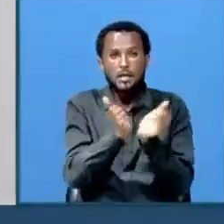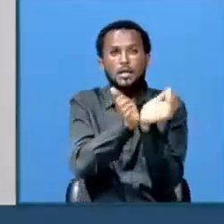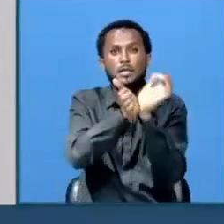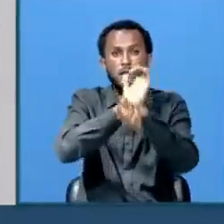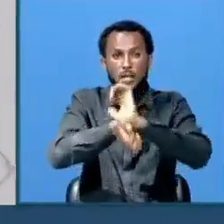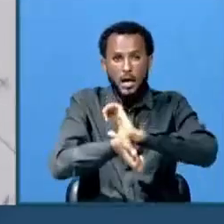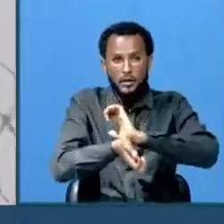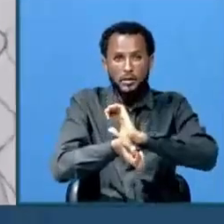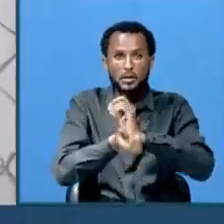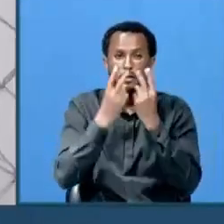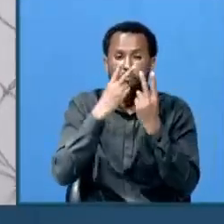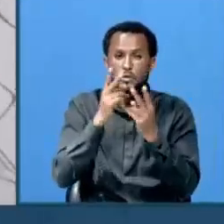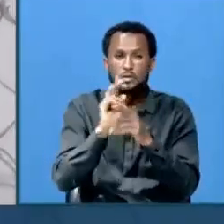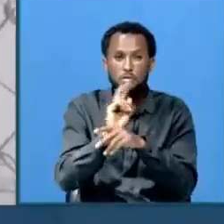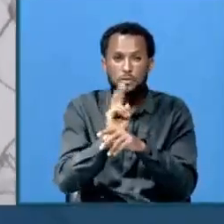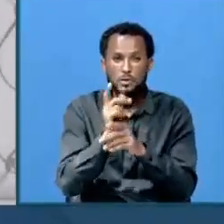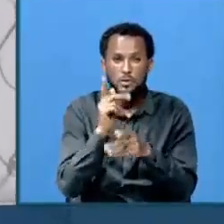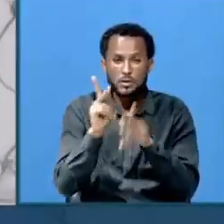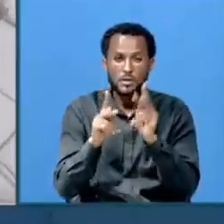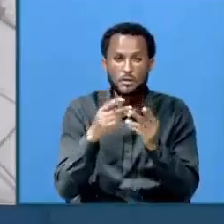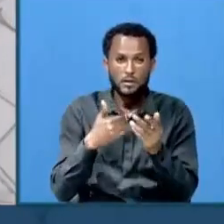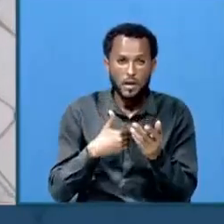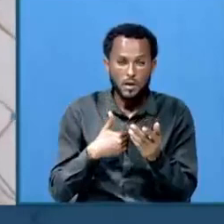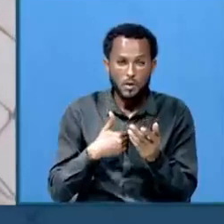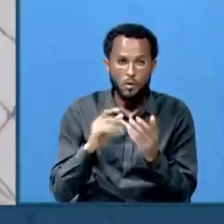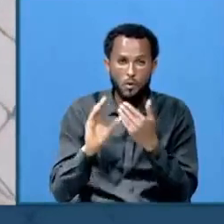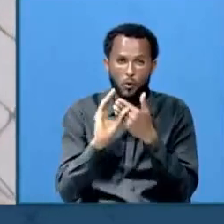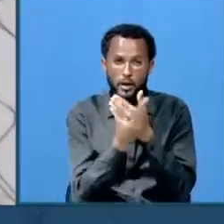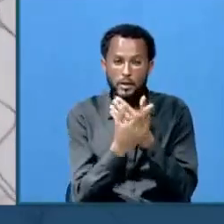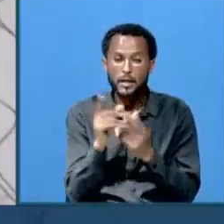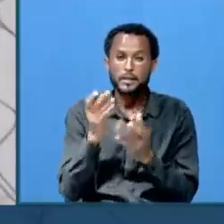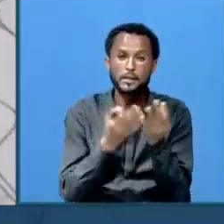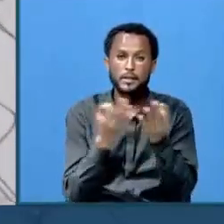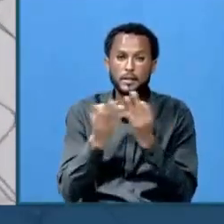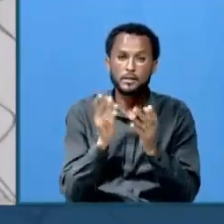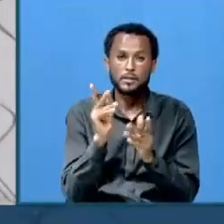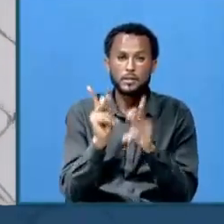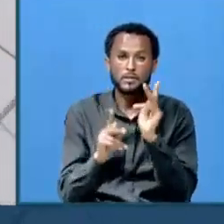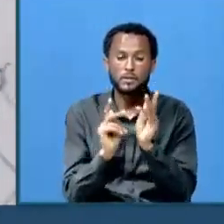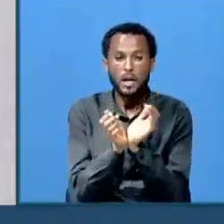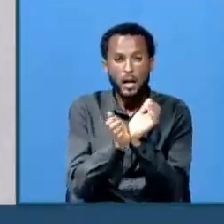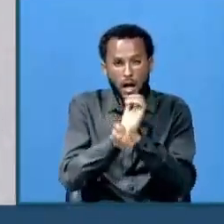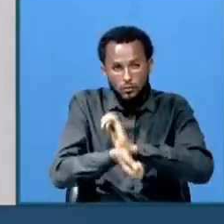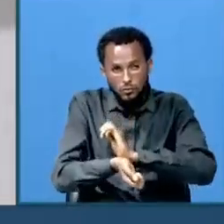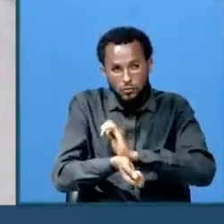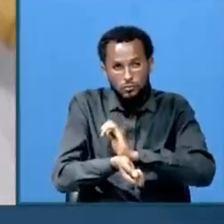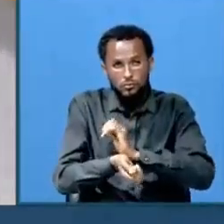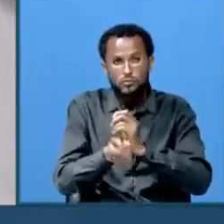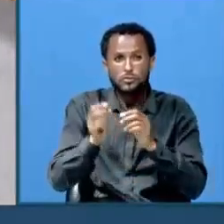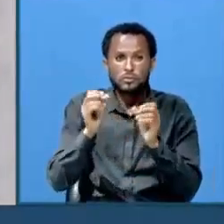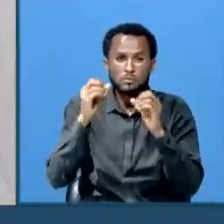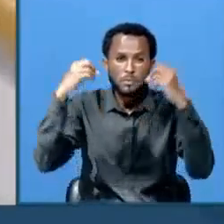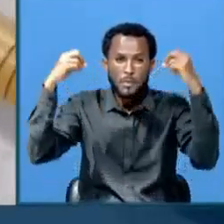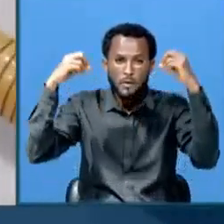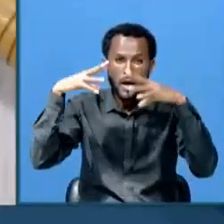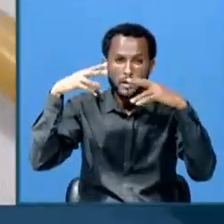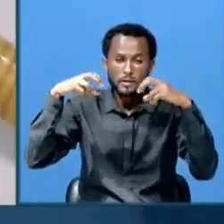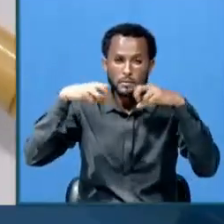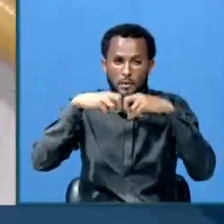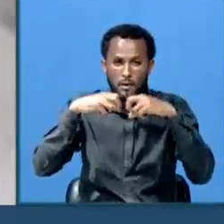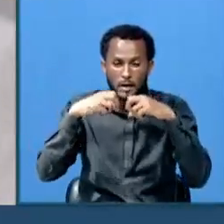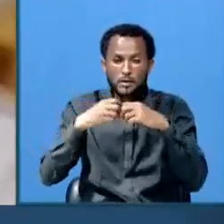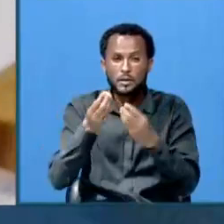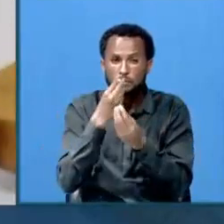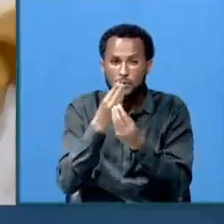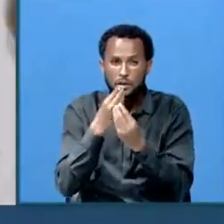እስራትን ከም ዘለዉ ዘርኢ ምስሊ እዩ። ኣብዚ ድማ ህዝብና ዘለዎ ኩነታት ይገልጽ። ህዝብና ተኣሲሩ ተቆሪኑ እዩ ዘሎ፣ ብዘይ መብራህቲ፣ ብዘይ ባንኪ፣ ብዘይ ማይ፣ ብዘይ